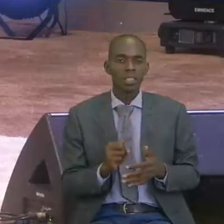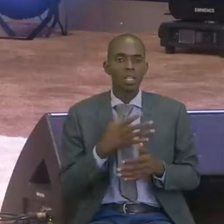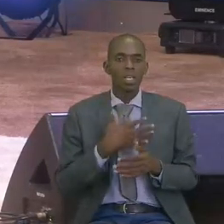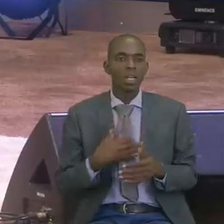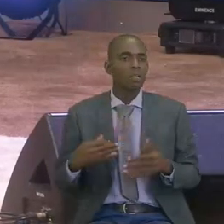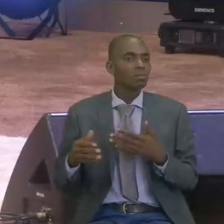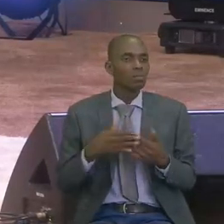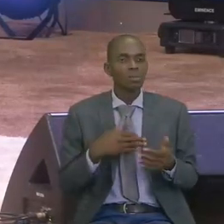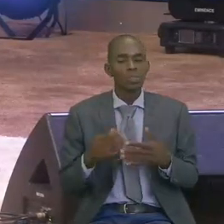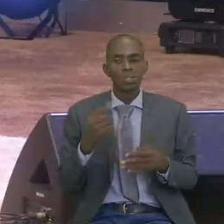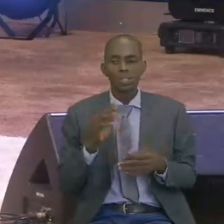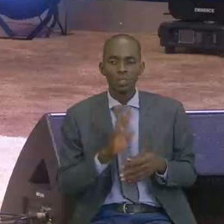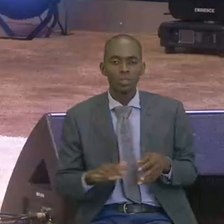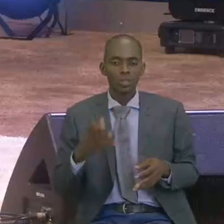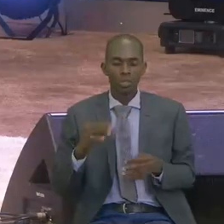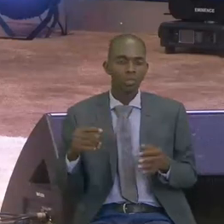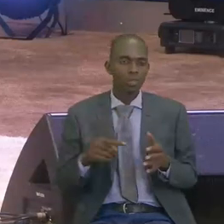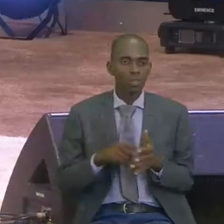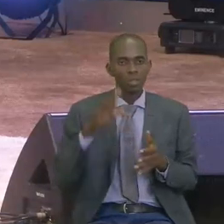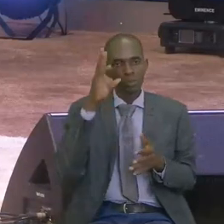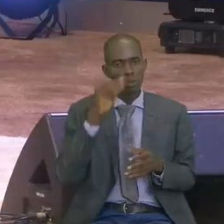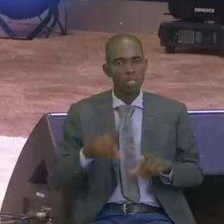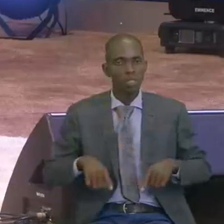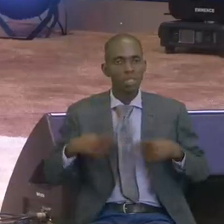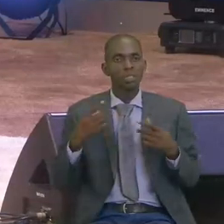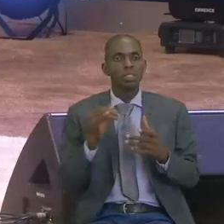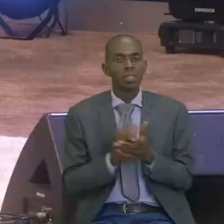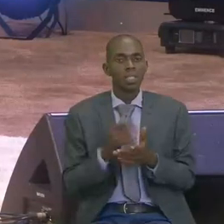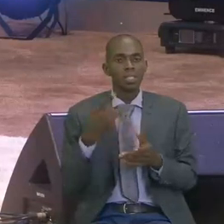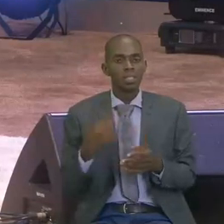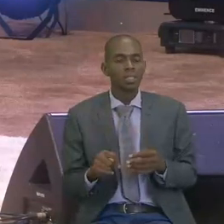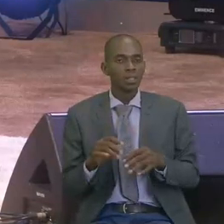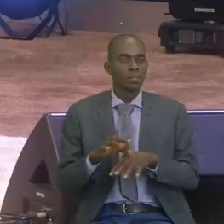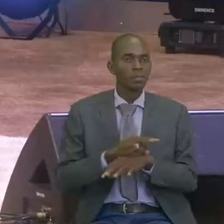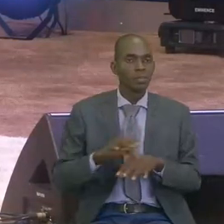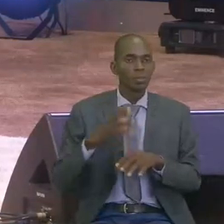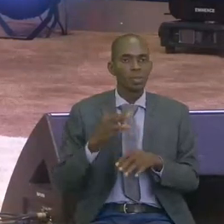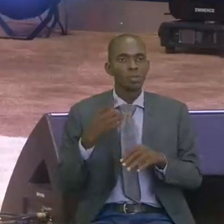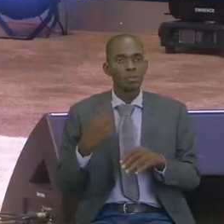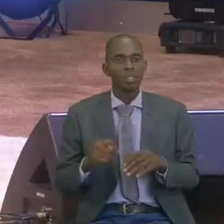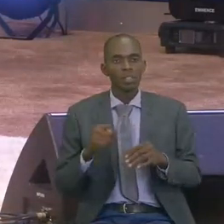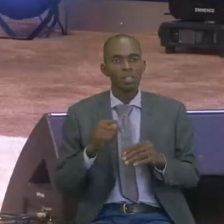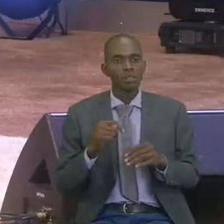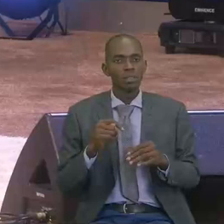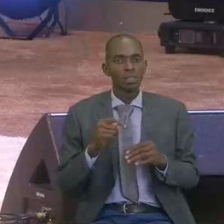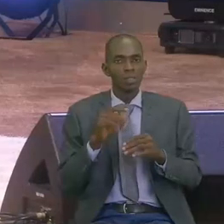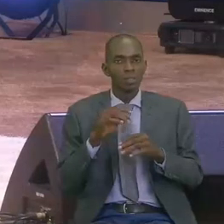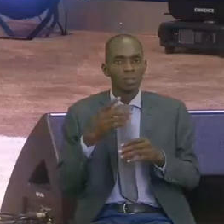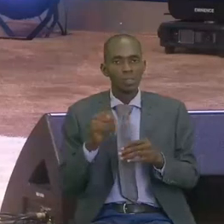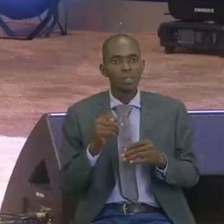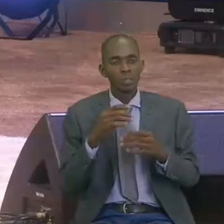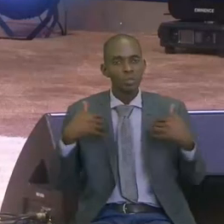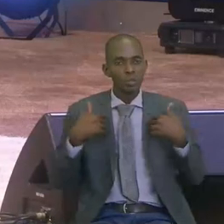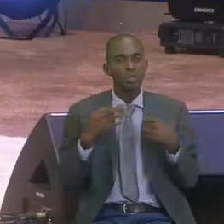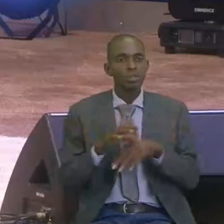remis entre les mains, en quelque lieu qu'il habite, les enfants des hommes, les bêtes des champs et les oiseaux du ciel, et il